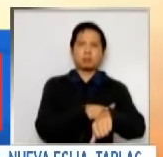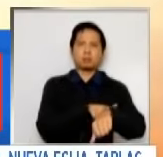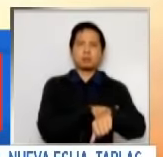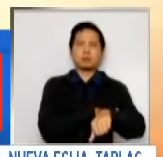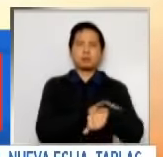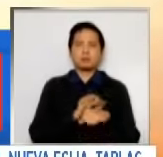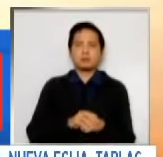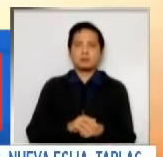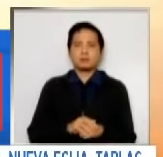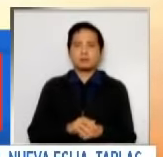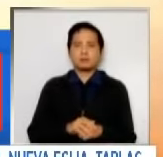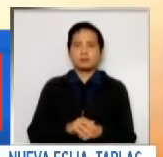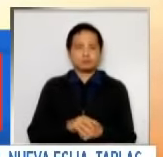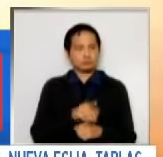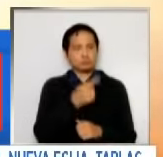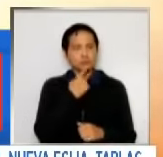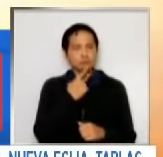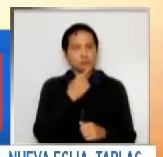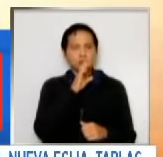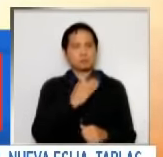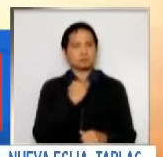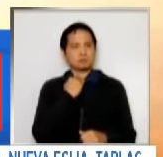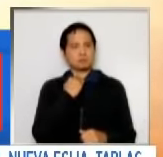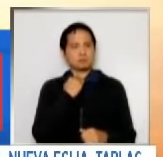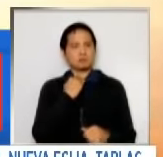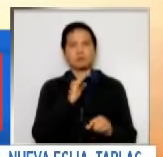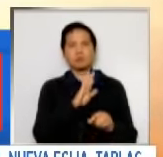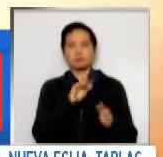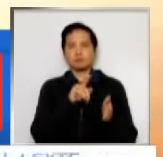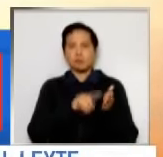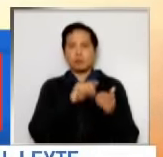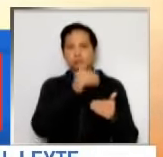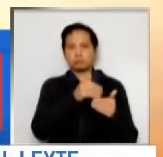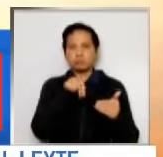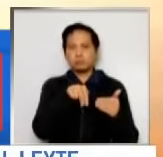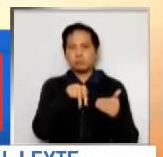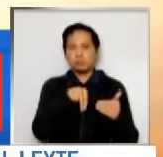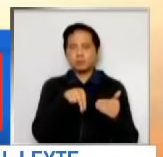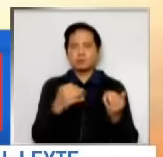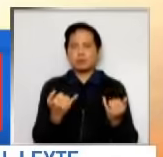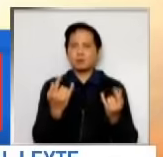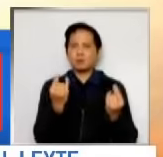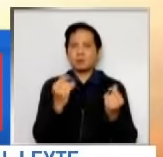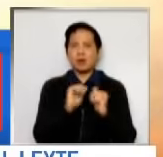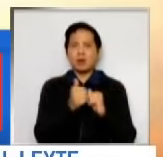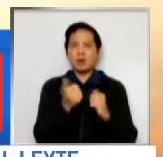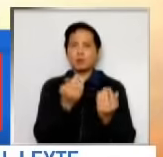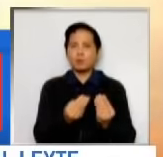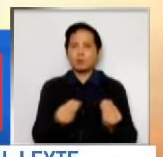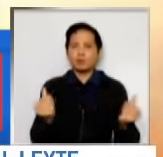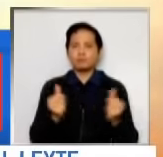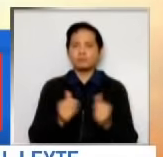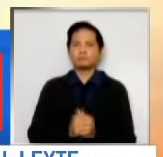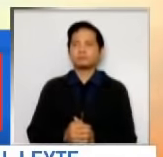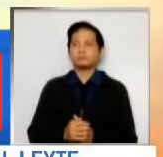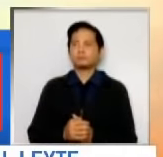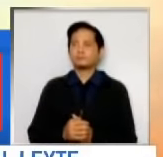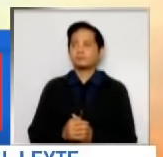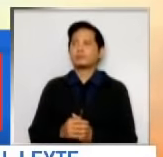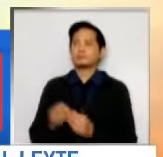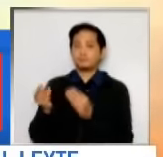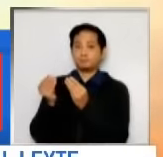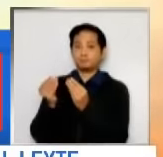sa mga checkpoint. So anong mga adjustment natin ngayong araw, ASEC? Opo, yung adjustment nga po natin, Sir Egan,